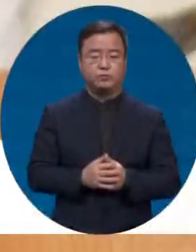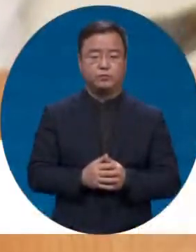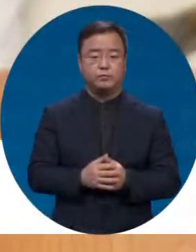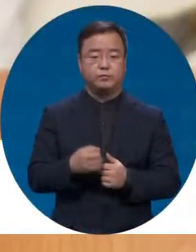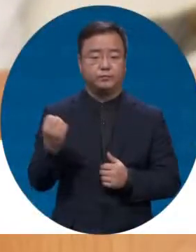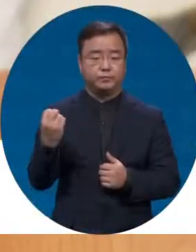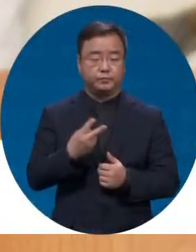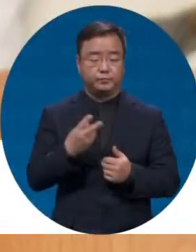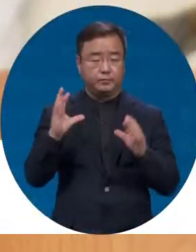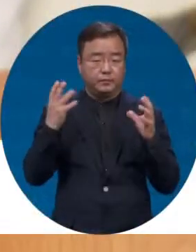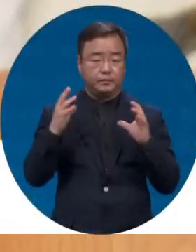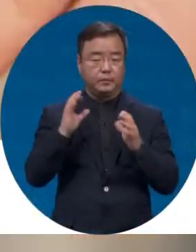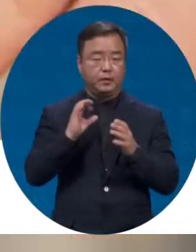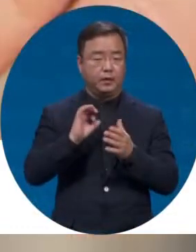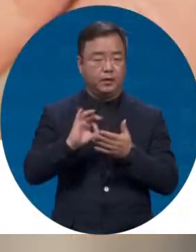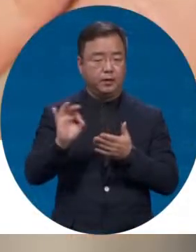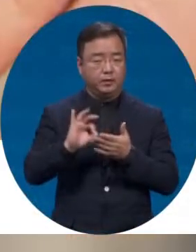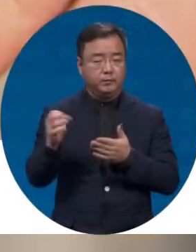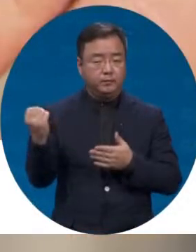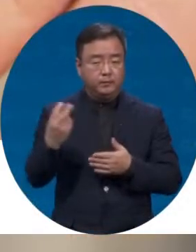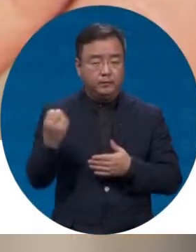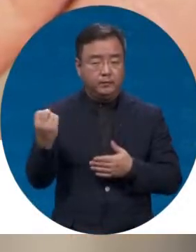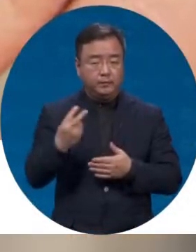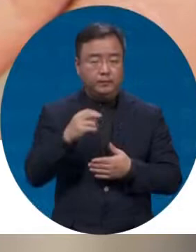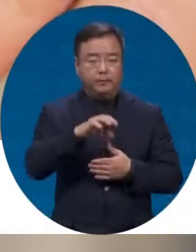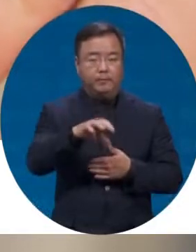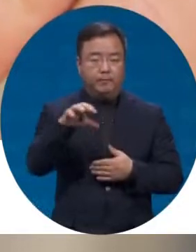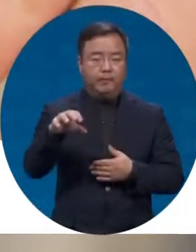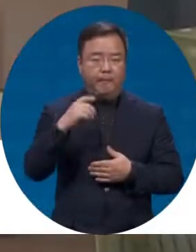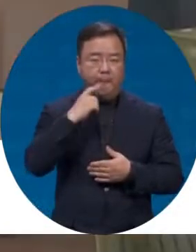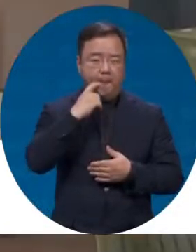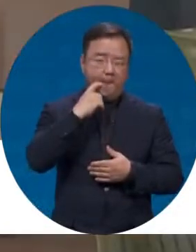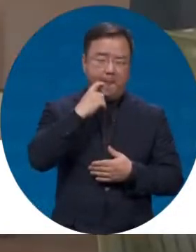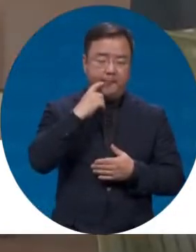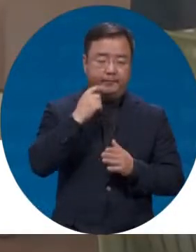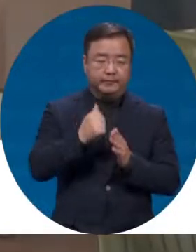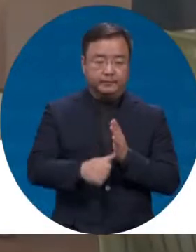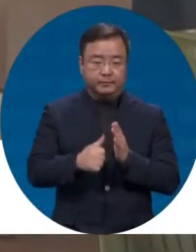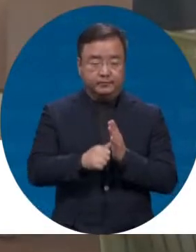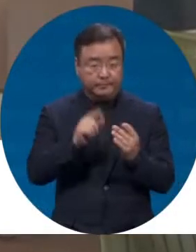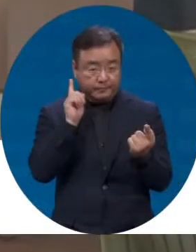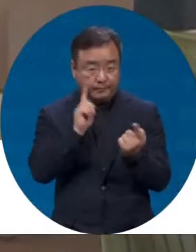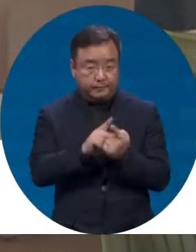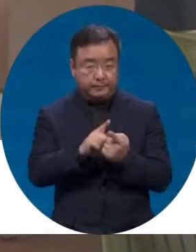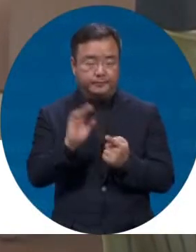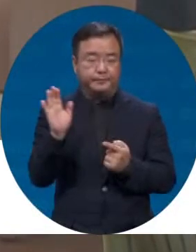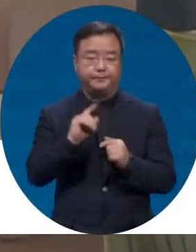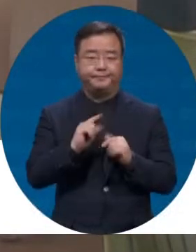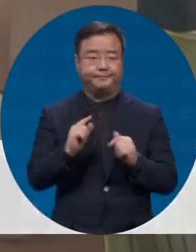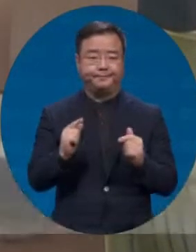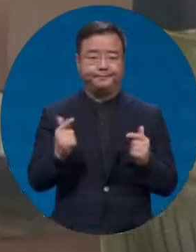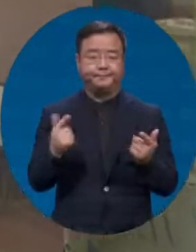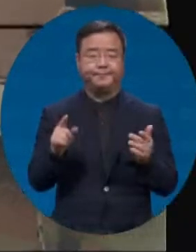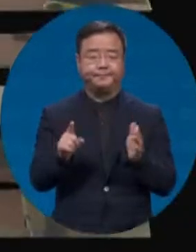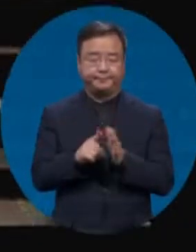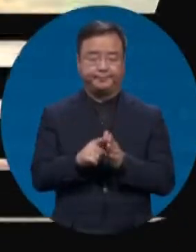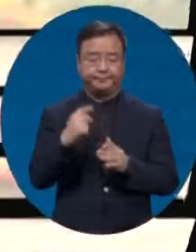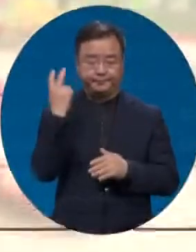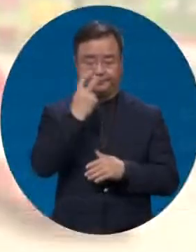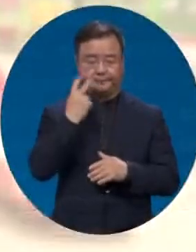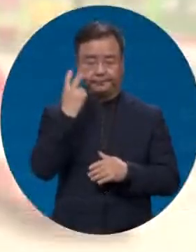어린이들이 주로 활동하거나 머무는 공간 에서 유해물질에 노출되지 않도록 관리해 나갈 방침입니다